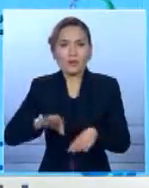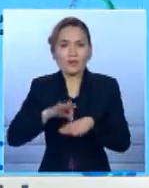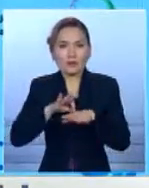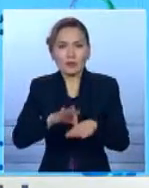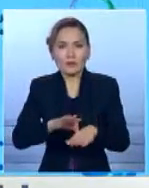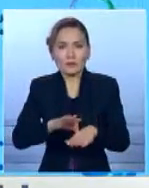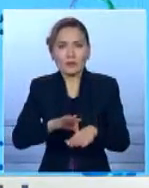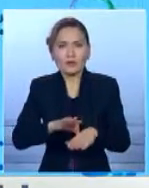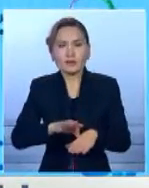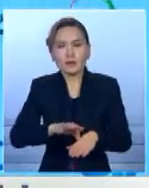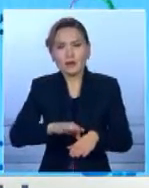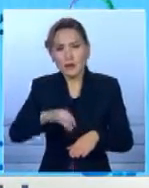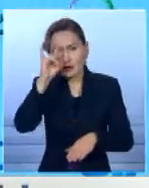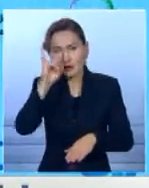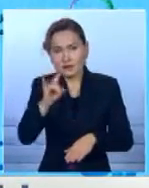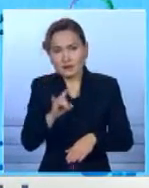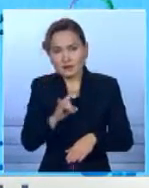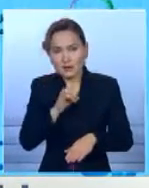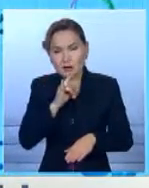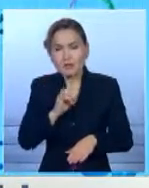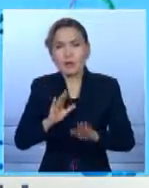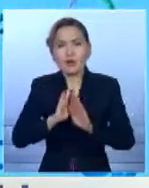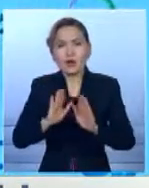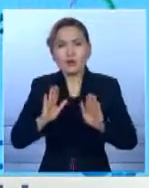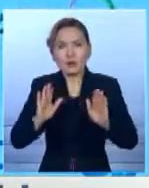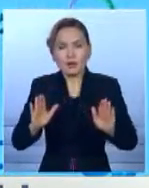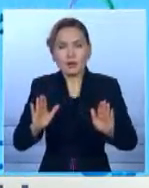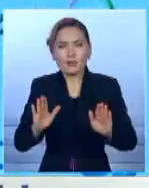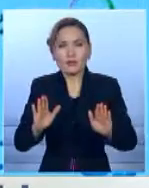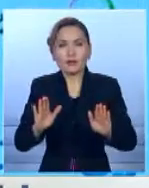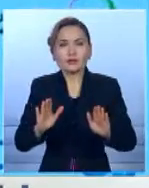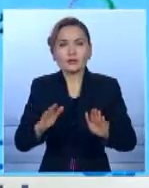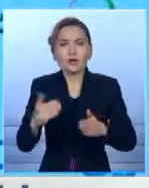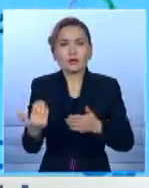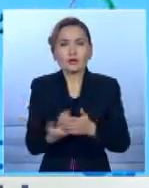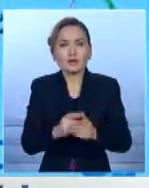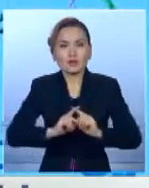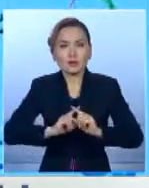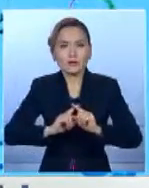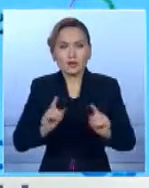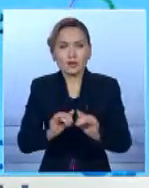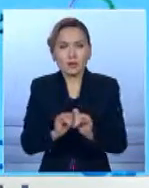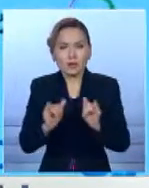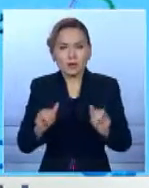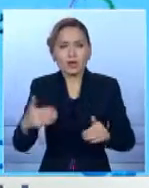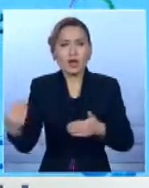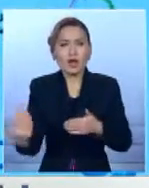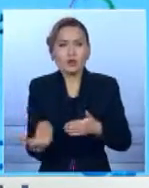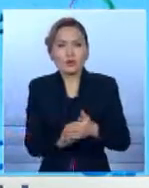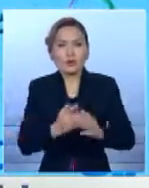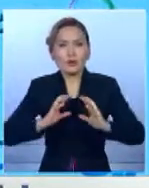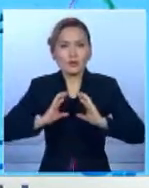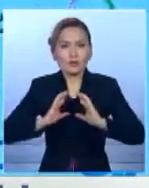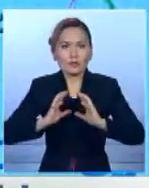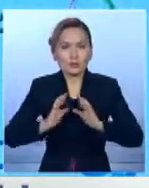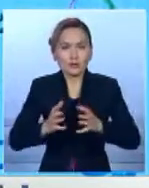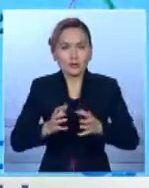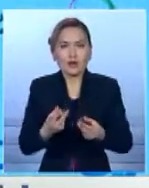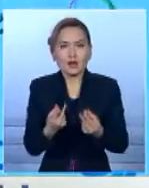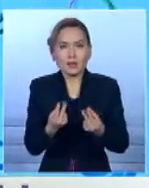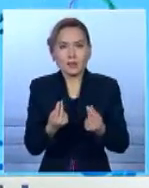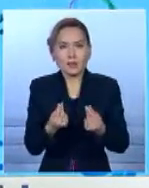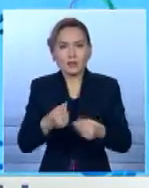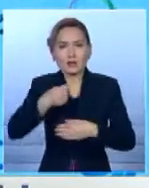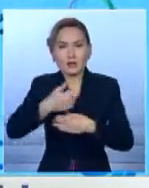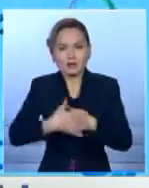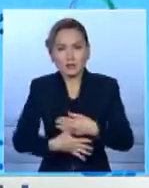нашей столицы выставки на базе ее инфраструктуры будет располагаться новый международный финансовый